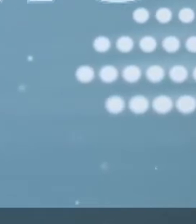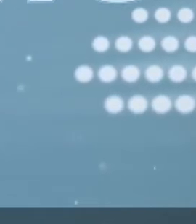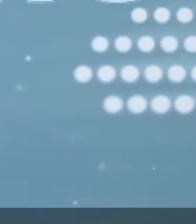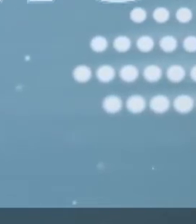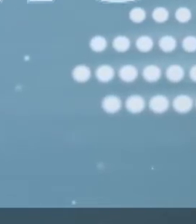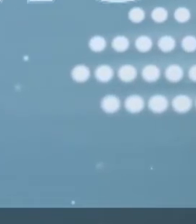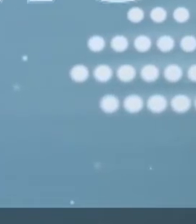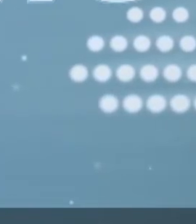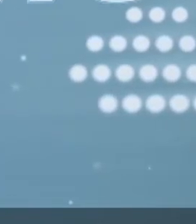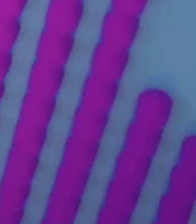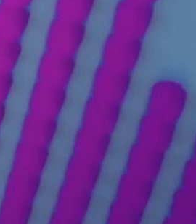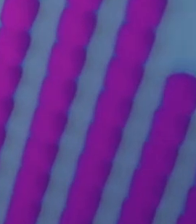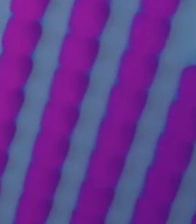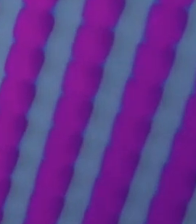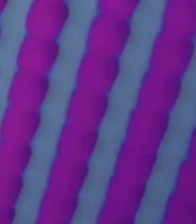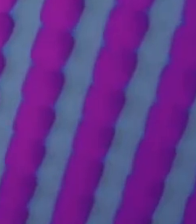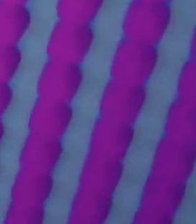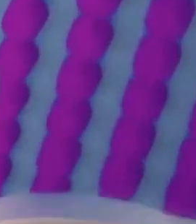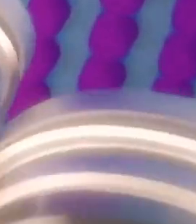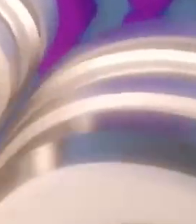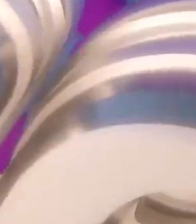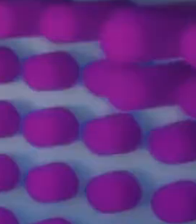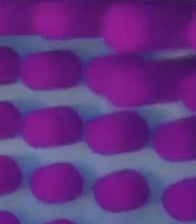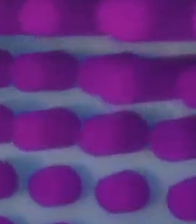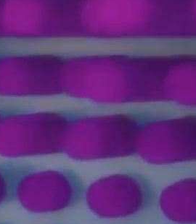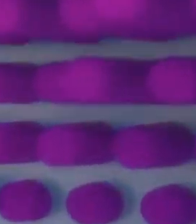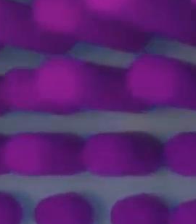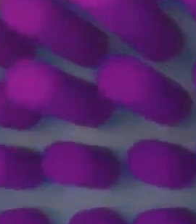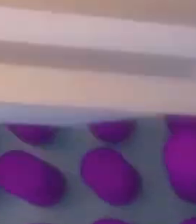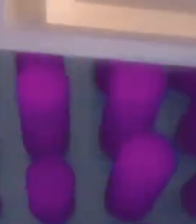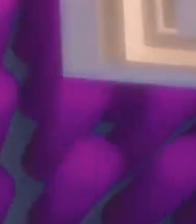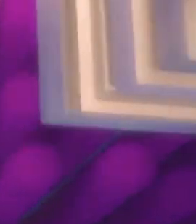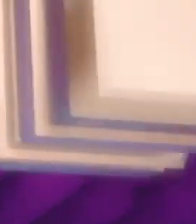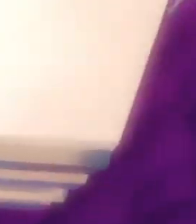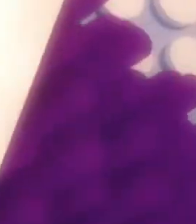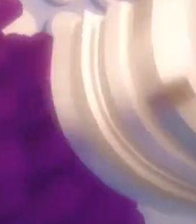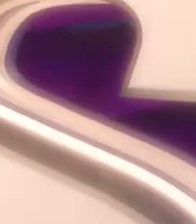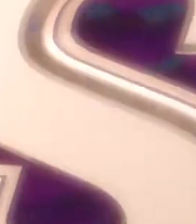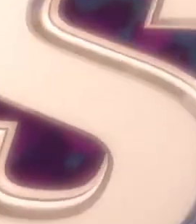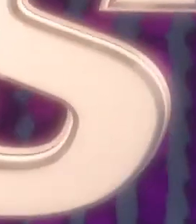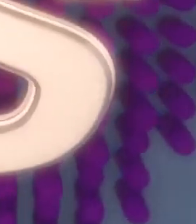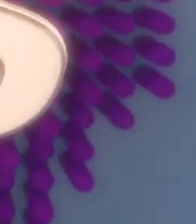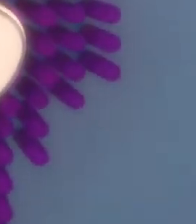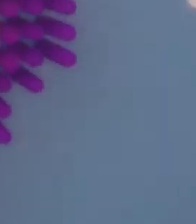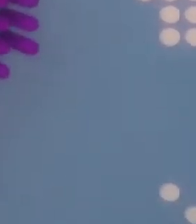고맙습니다.